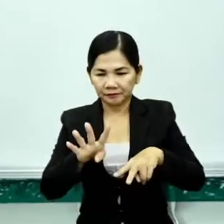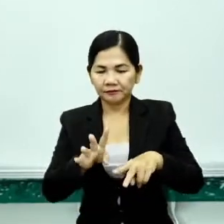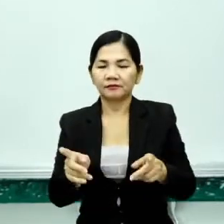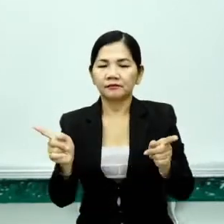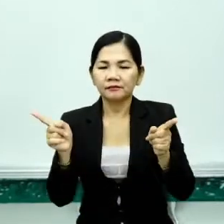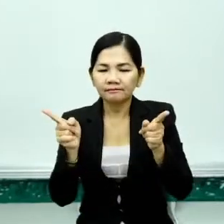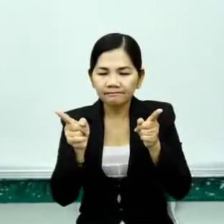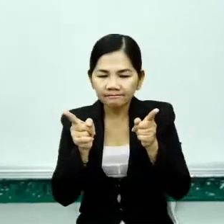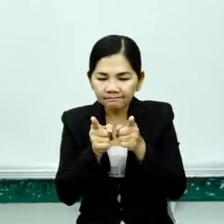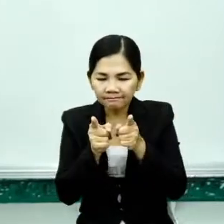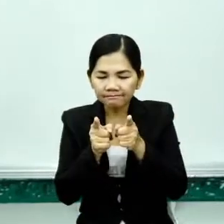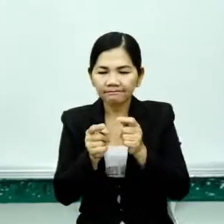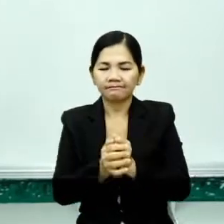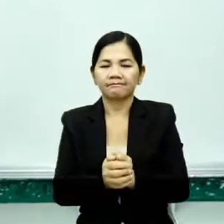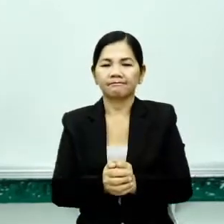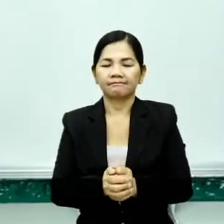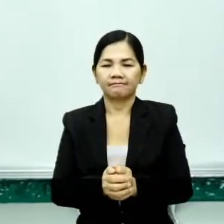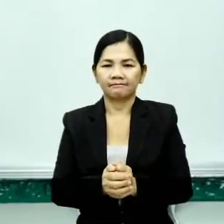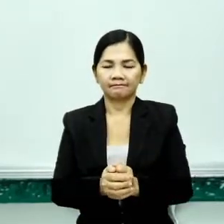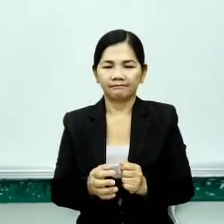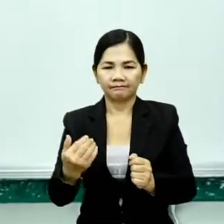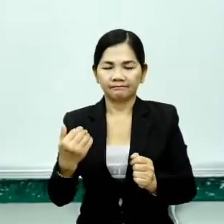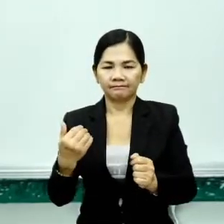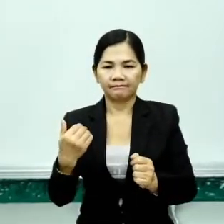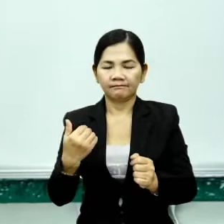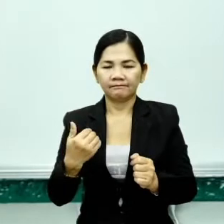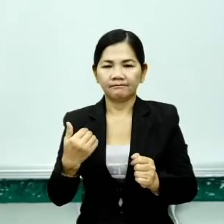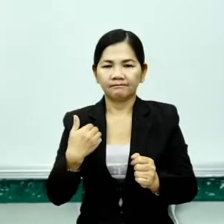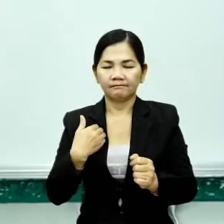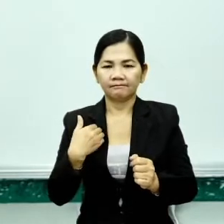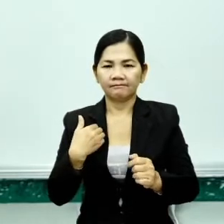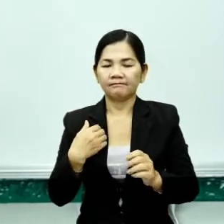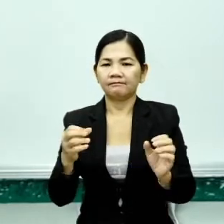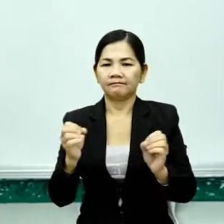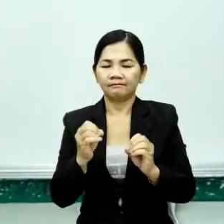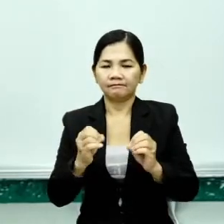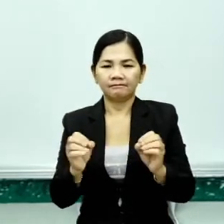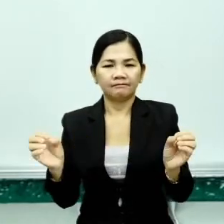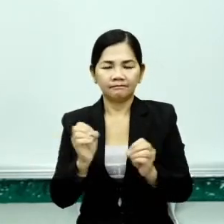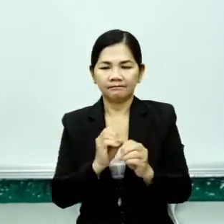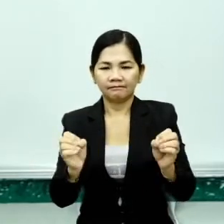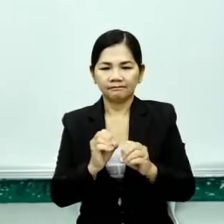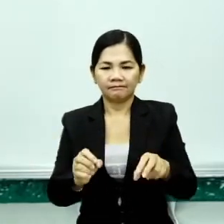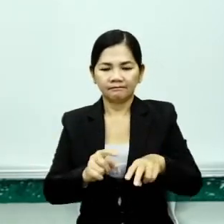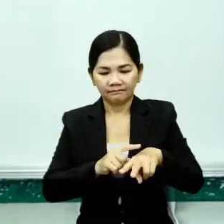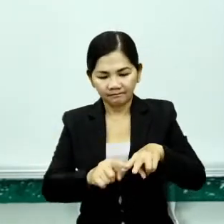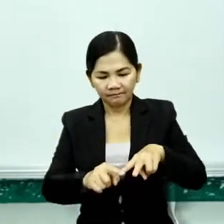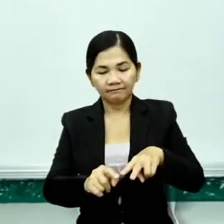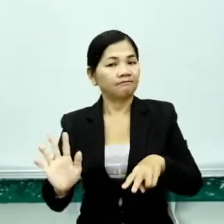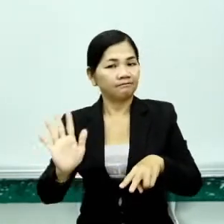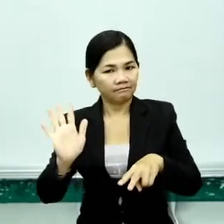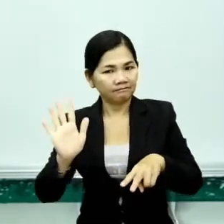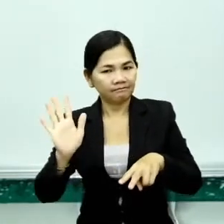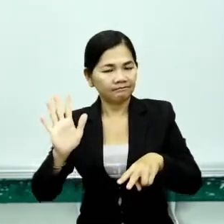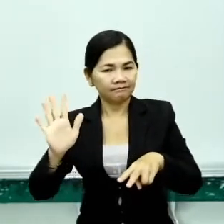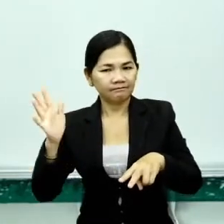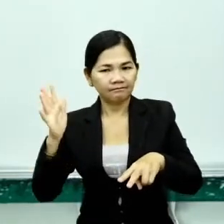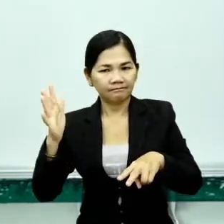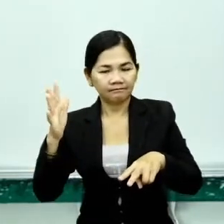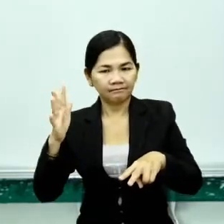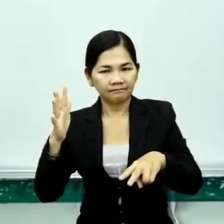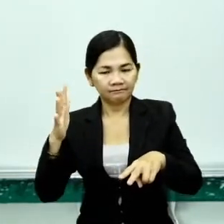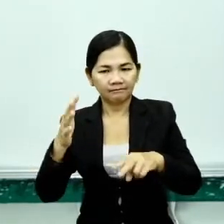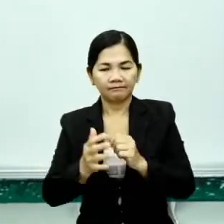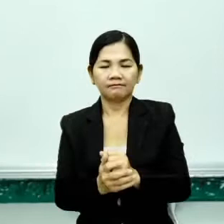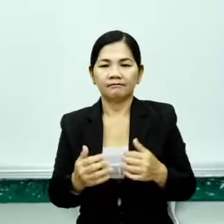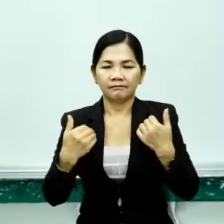nuôn bốn cha hai cla tiết cha mấy con cha cla tiết cứ cha ắt miên trường tên là con cha chẳng con cho rôm